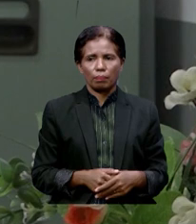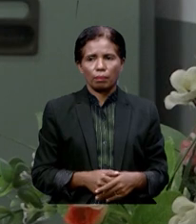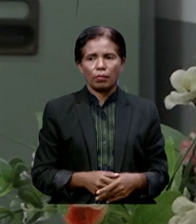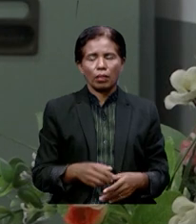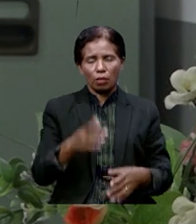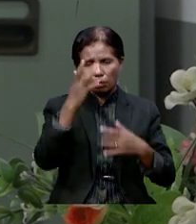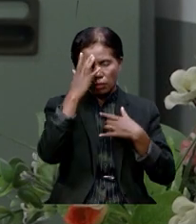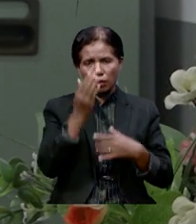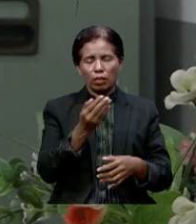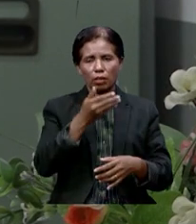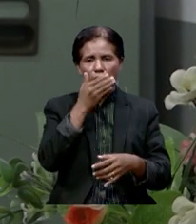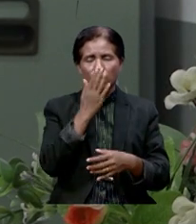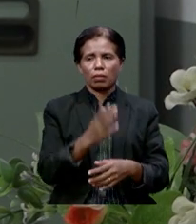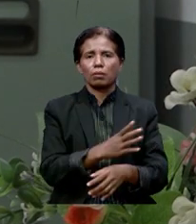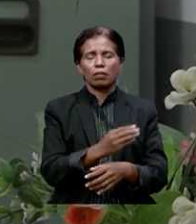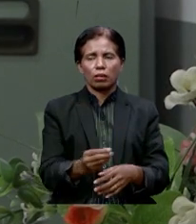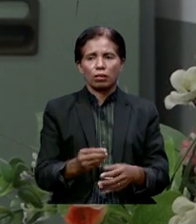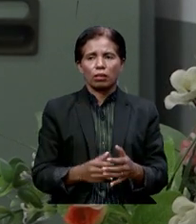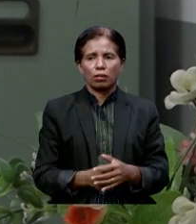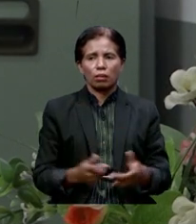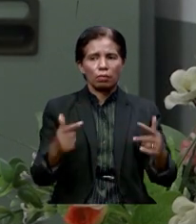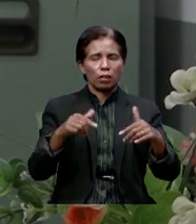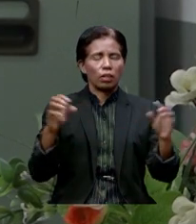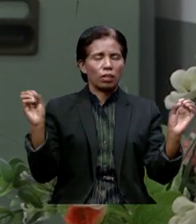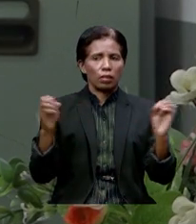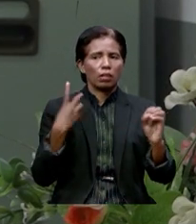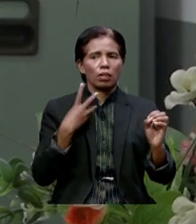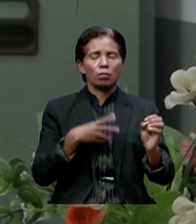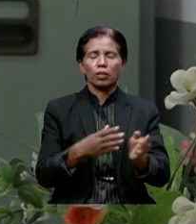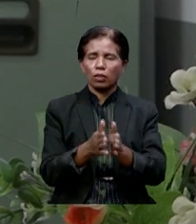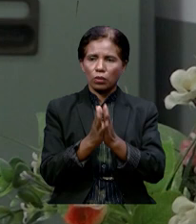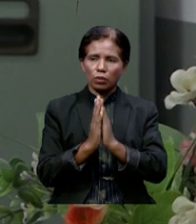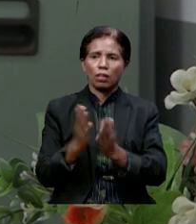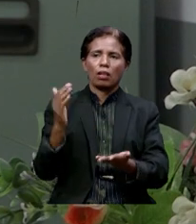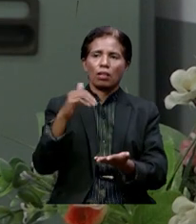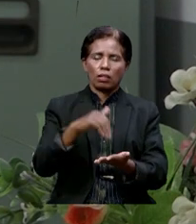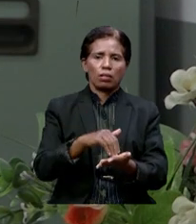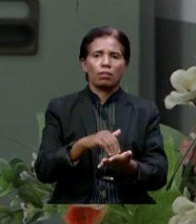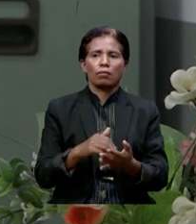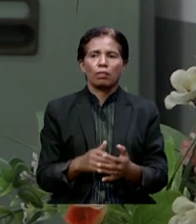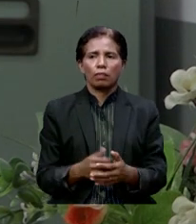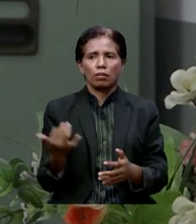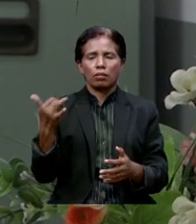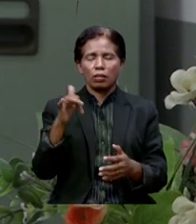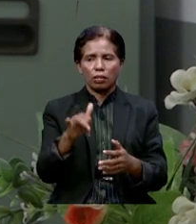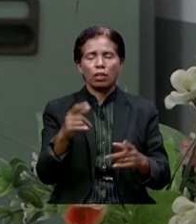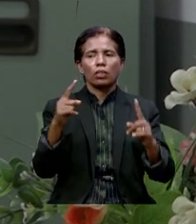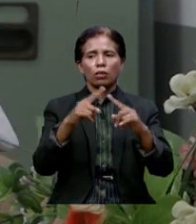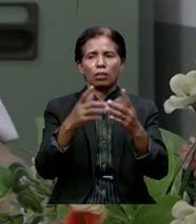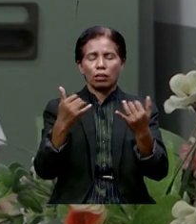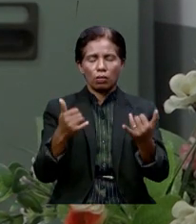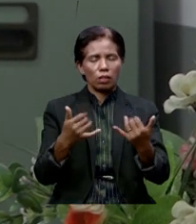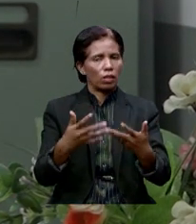isbot nih isbot dari rumah mai lato o ami sih husu kila pali ba sirah nih bapak tuh agora memang lah